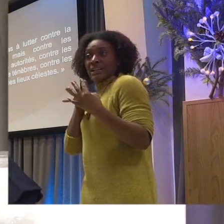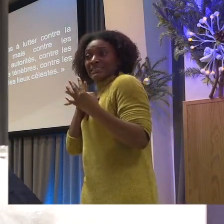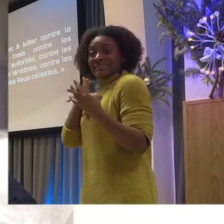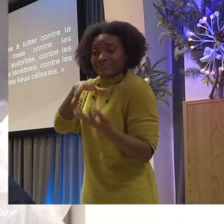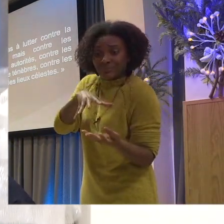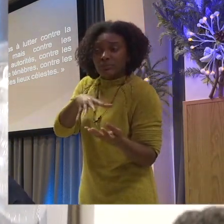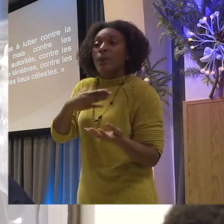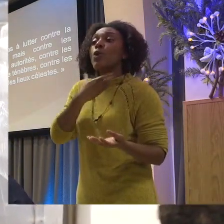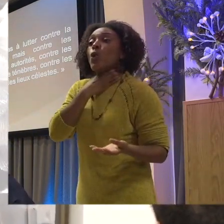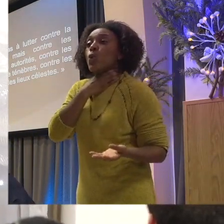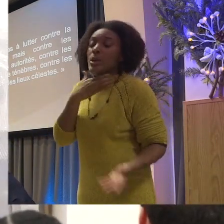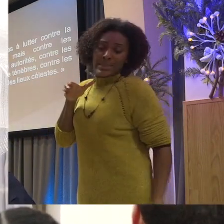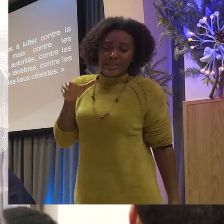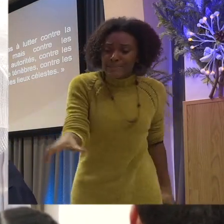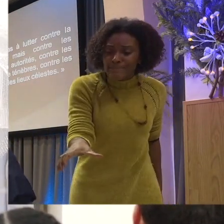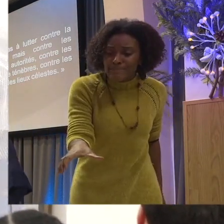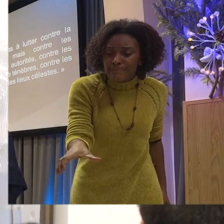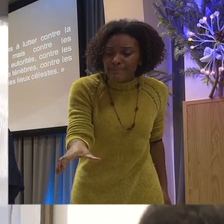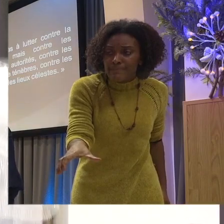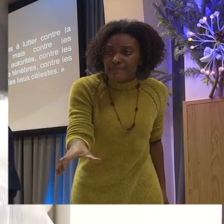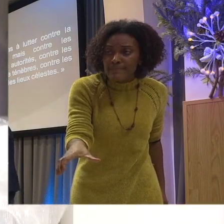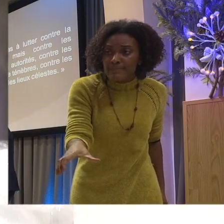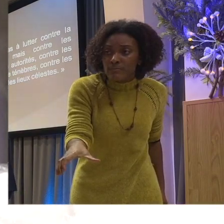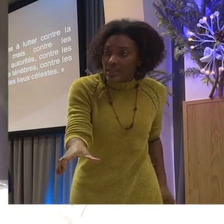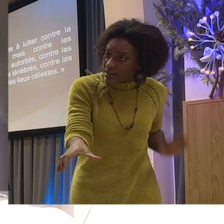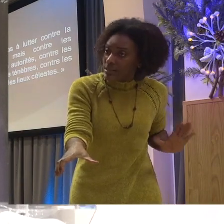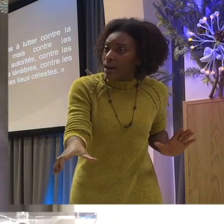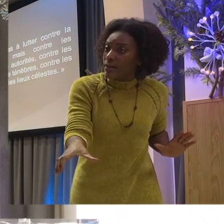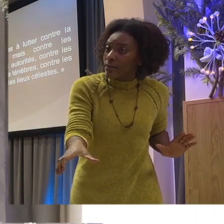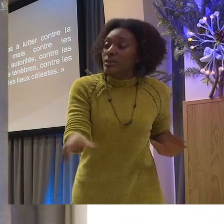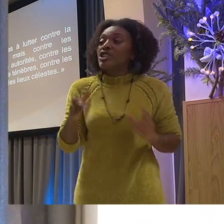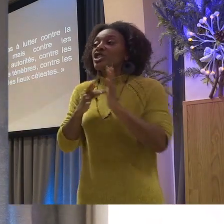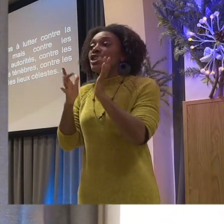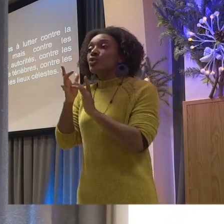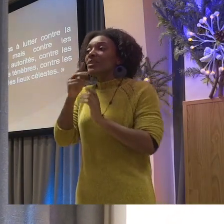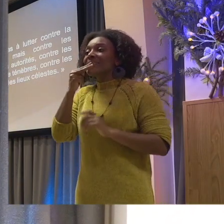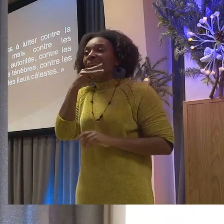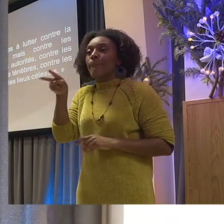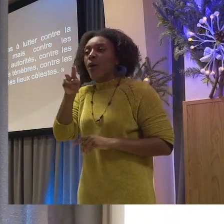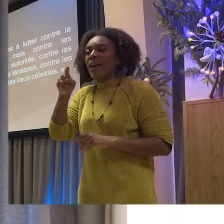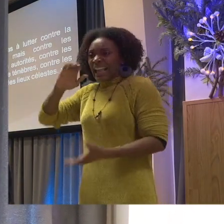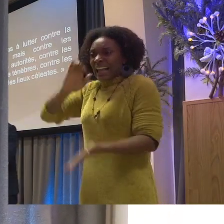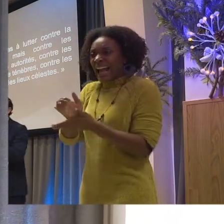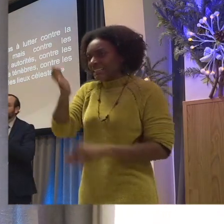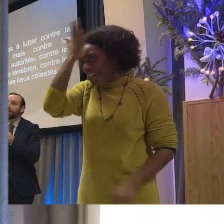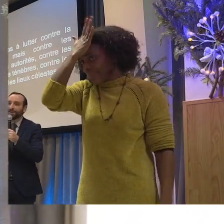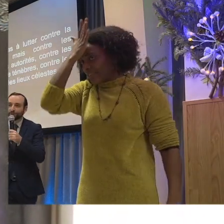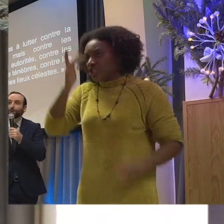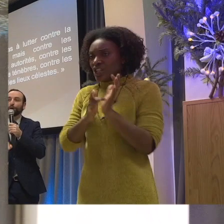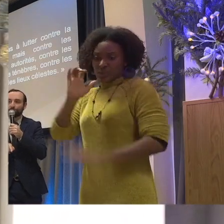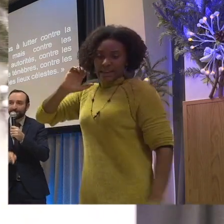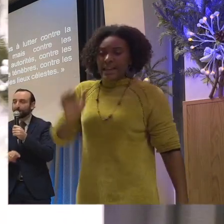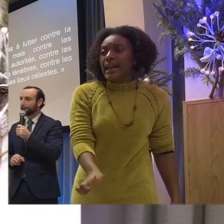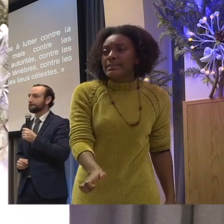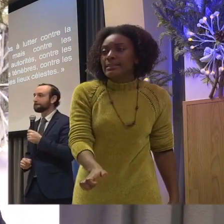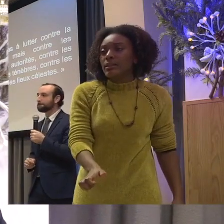sa main sur son cou. Jésus est celui qui a écrasé la tête du serpent. Parce que Christ est venu pour détruire les œuvres